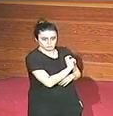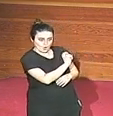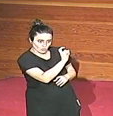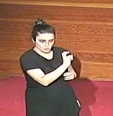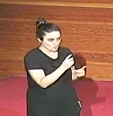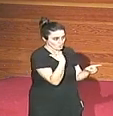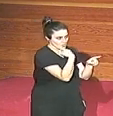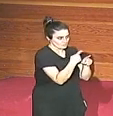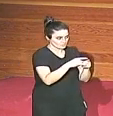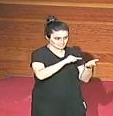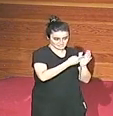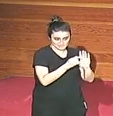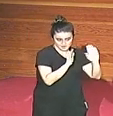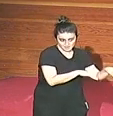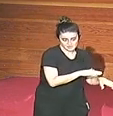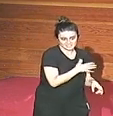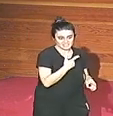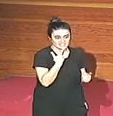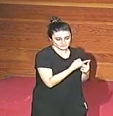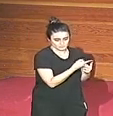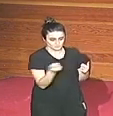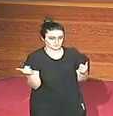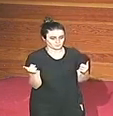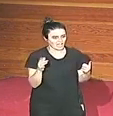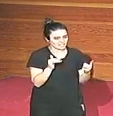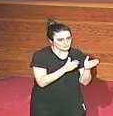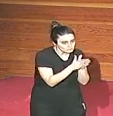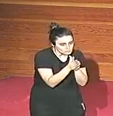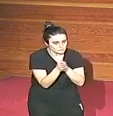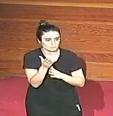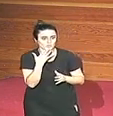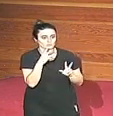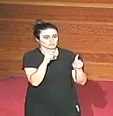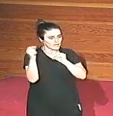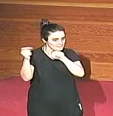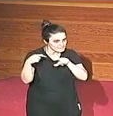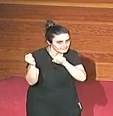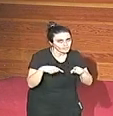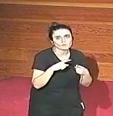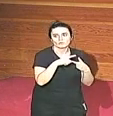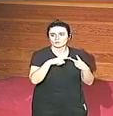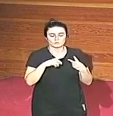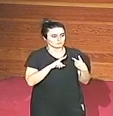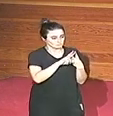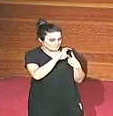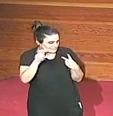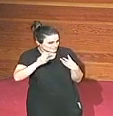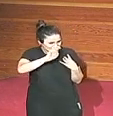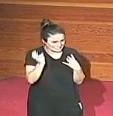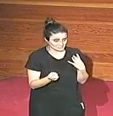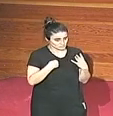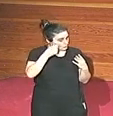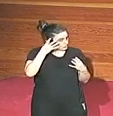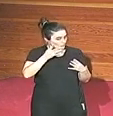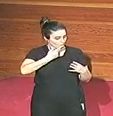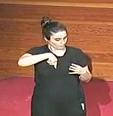ez? Baino hor badago motivazio bat. Ez dakit, inmigrazioaren gaiarekin esaterako, eta nik uste dut, kazetaritza egiten dugun guztiok, eta